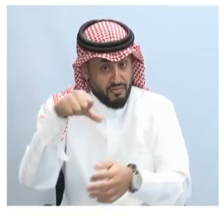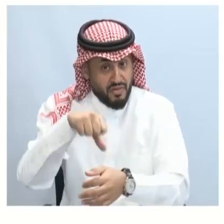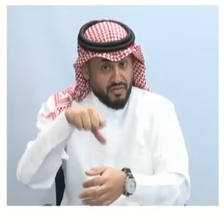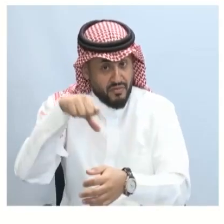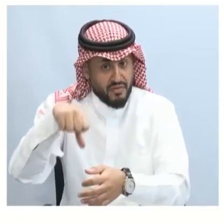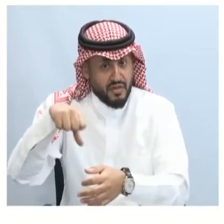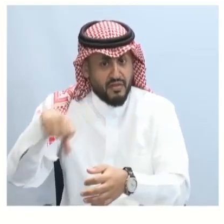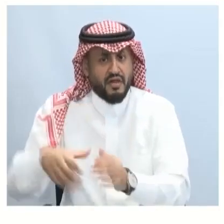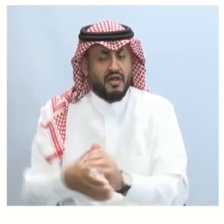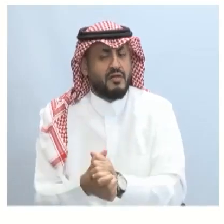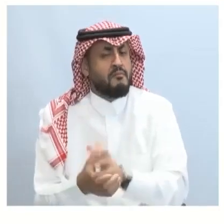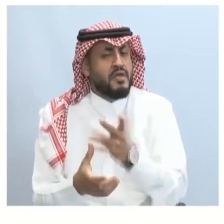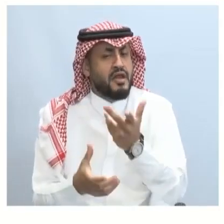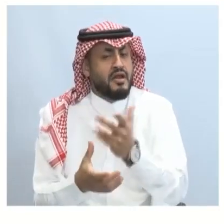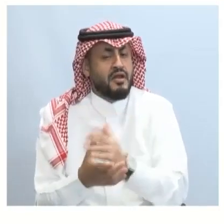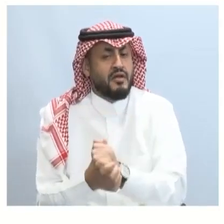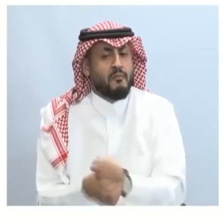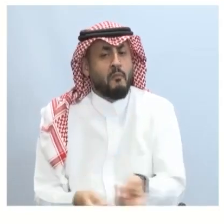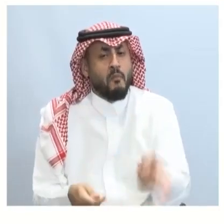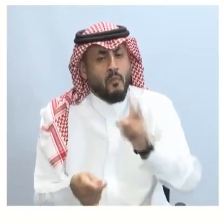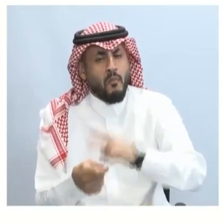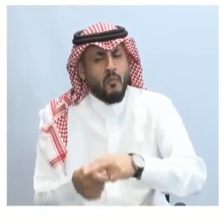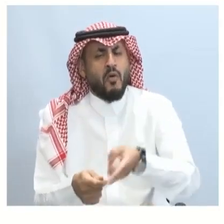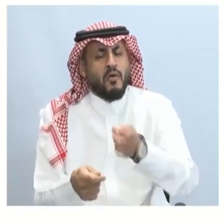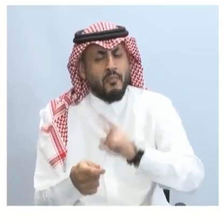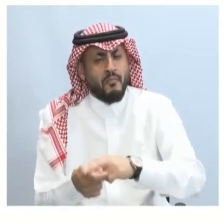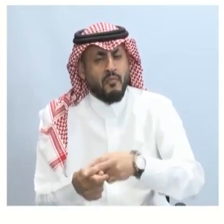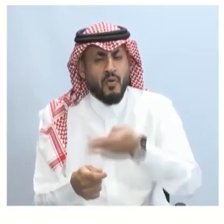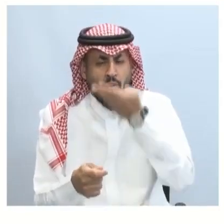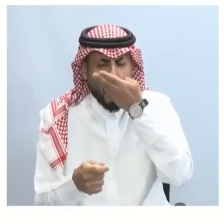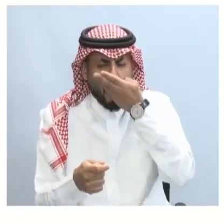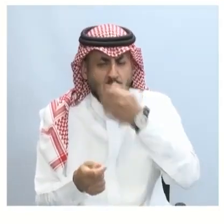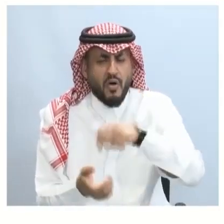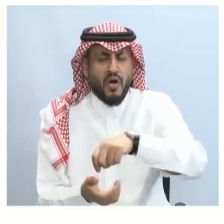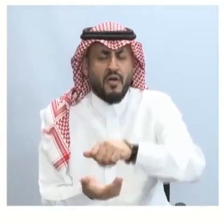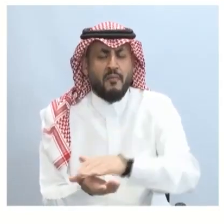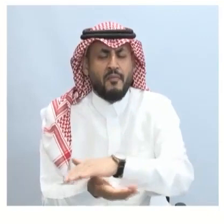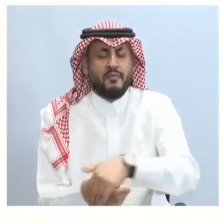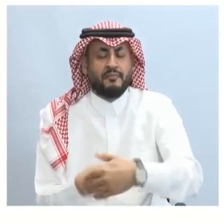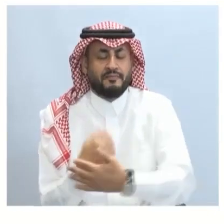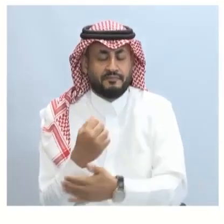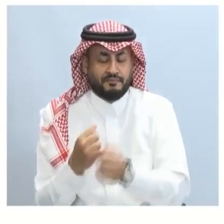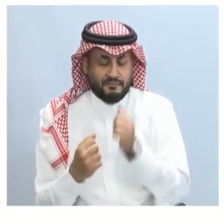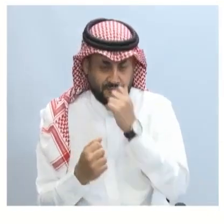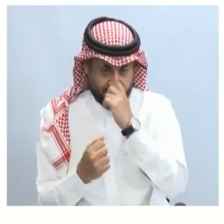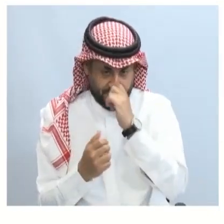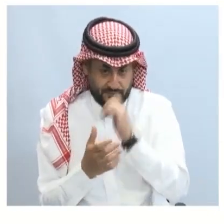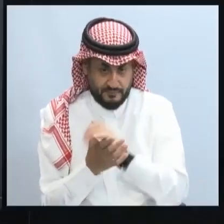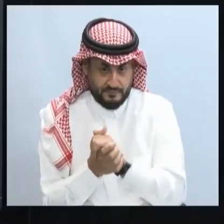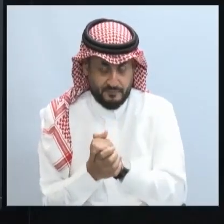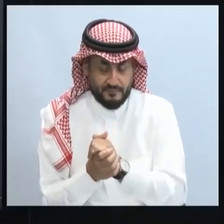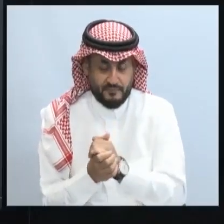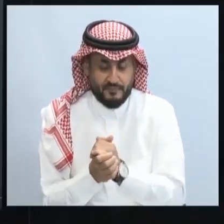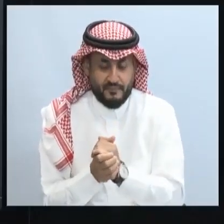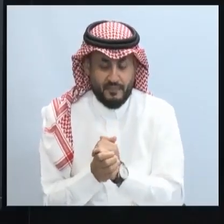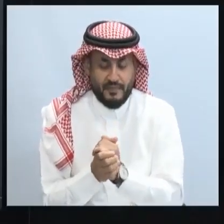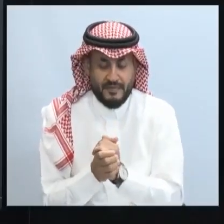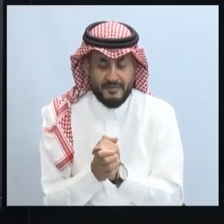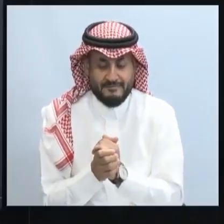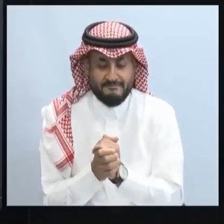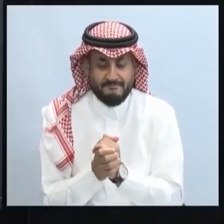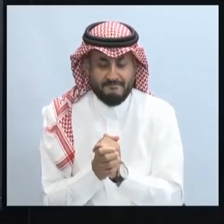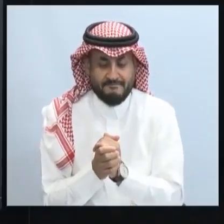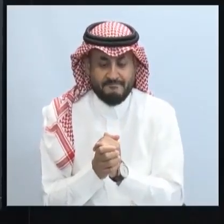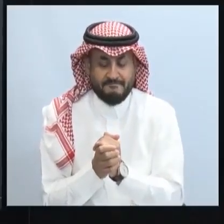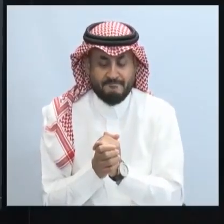الوصف لمن زاد في استخدام الماء وبالغ في استخدام الماء وخير الهدي هدي محمد صلى الله عليه